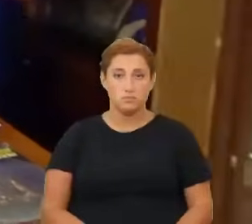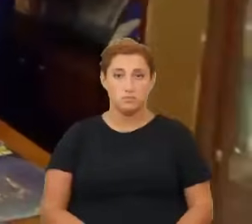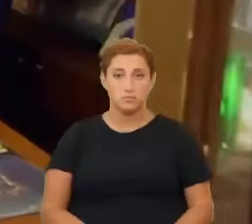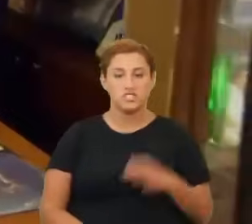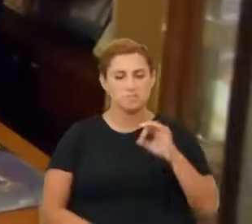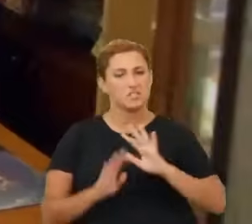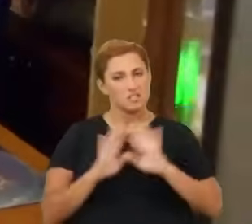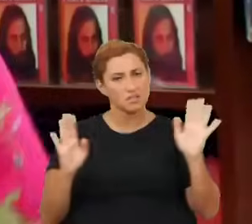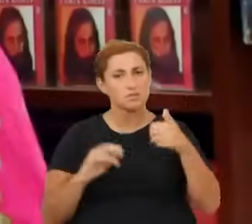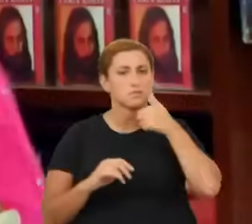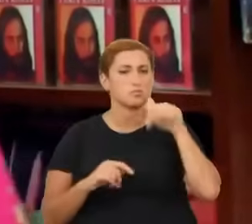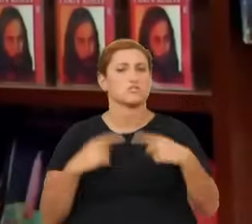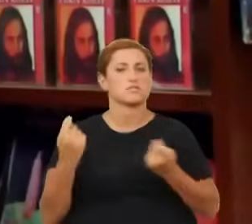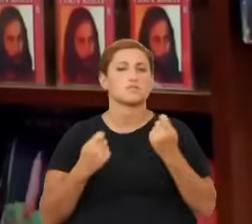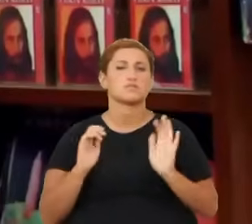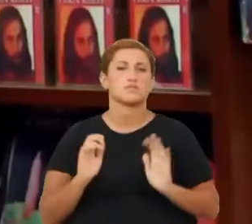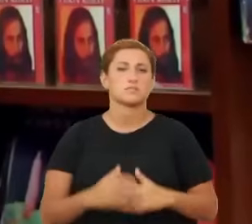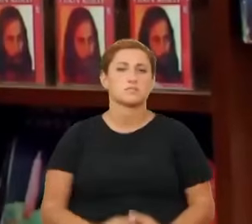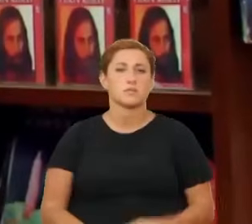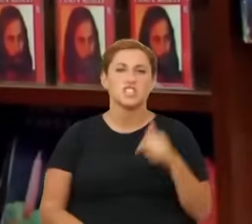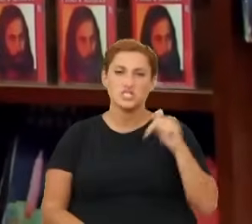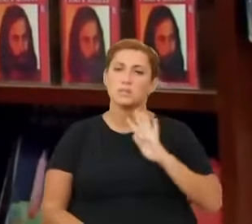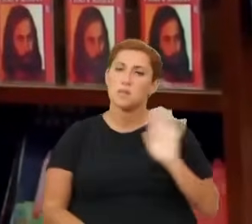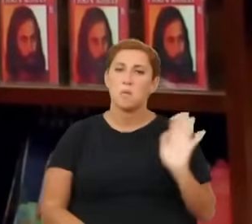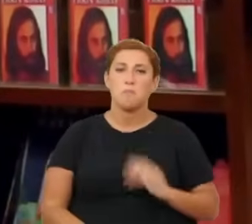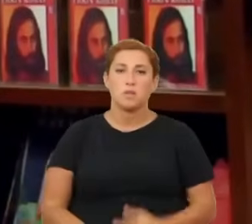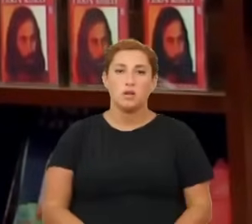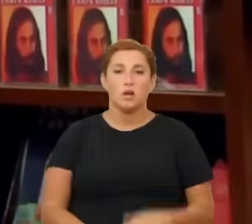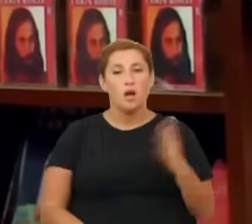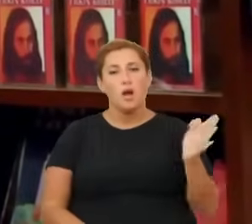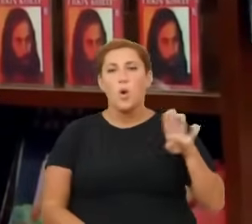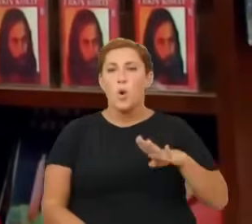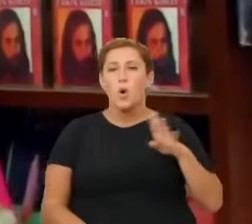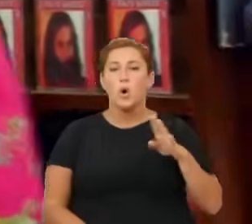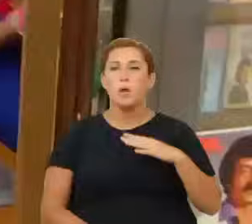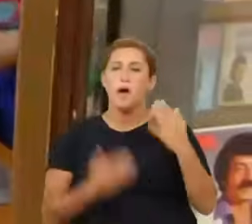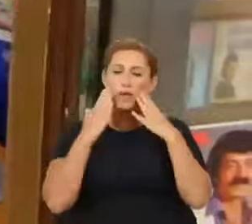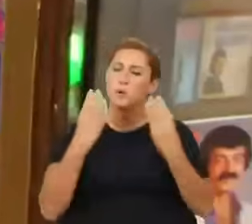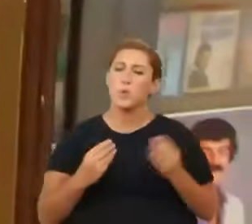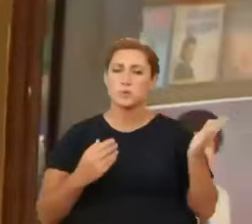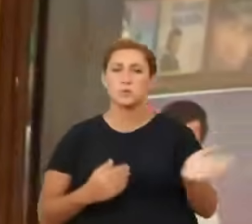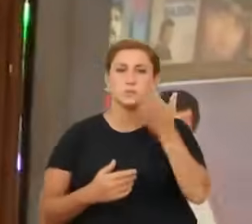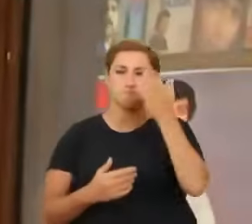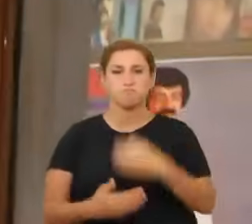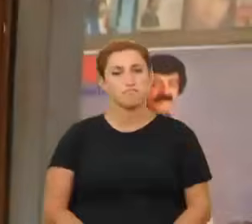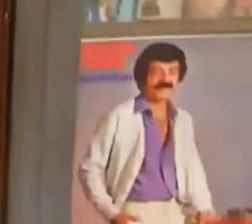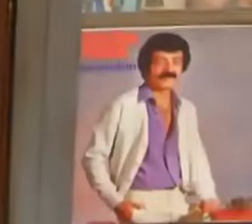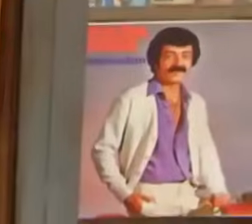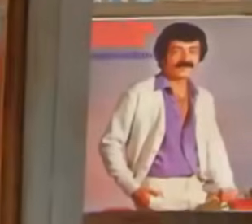Bu sefer tamam abicim bu iş. Bu sefer tamam. Hadi oğlum, gazan mübarek olsun.